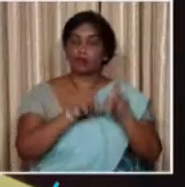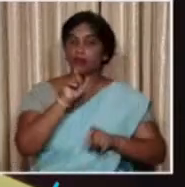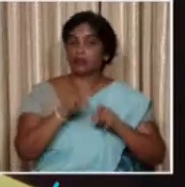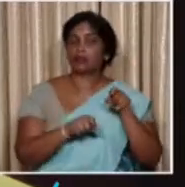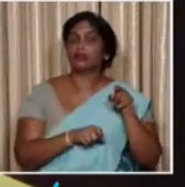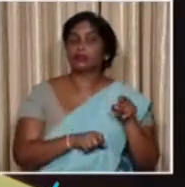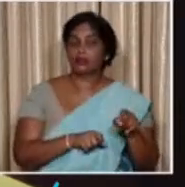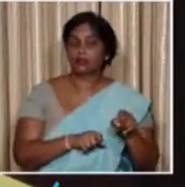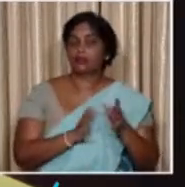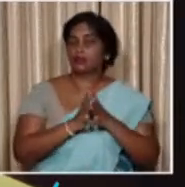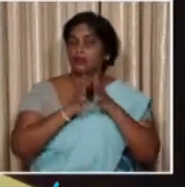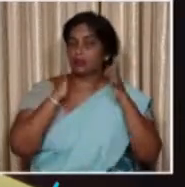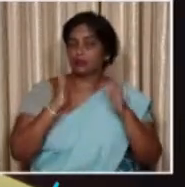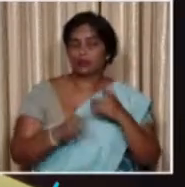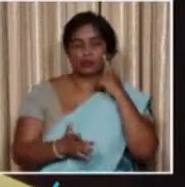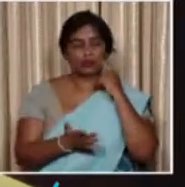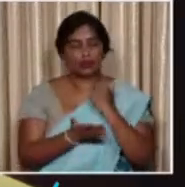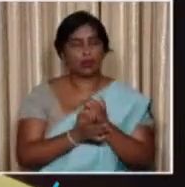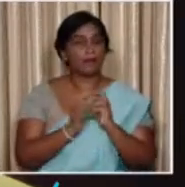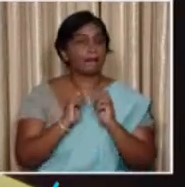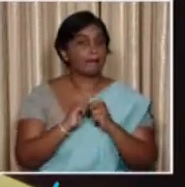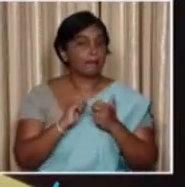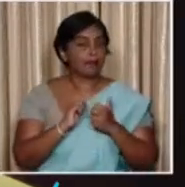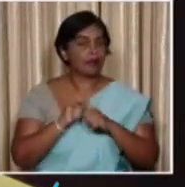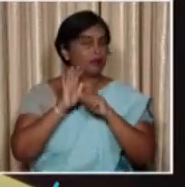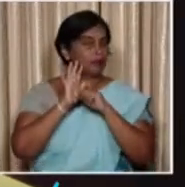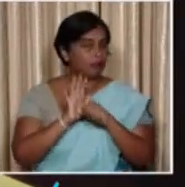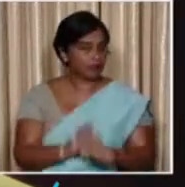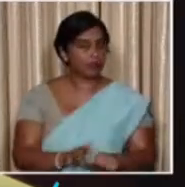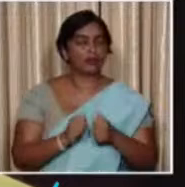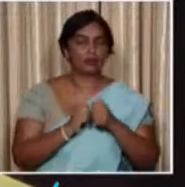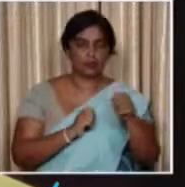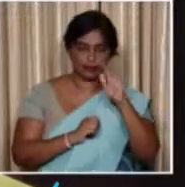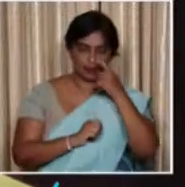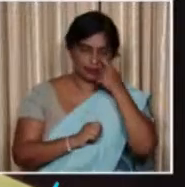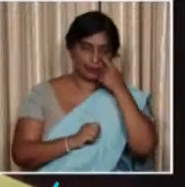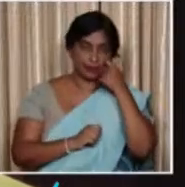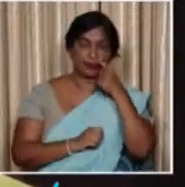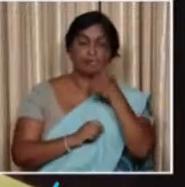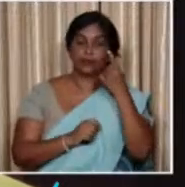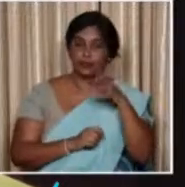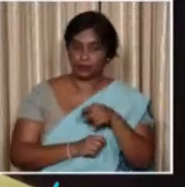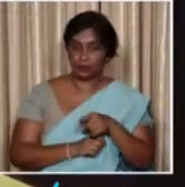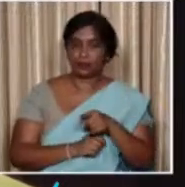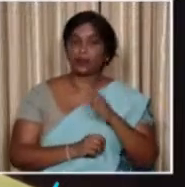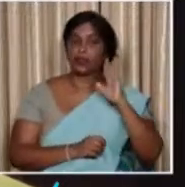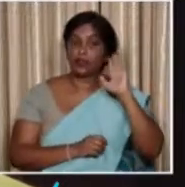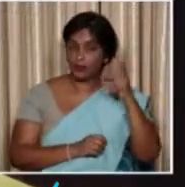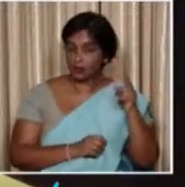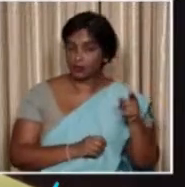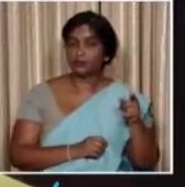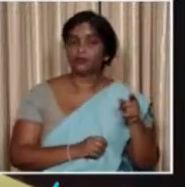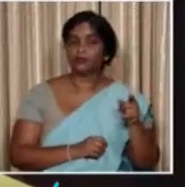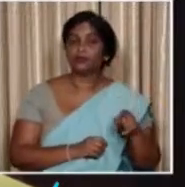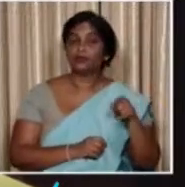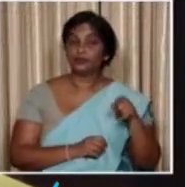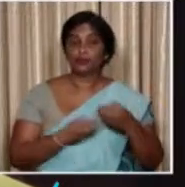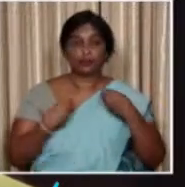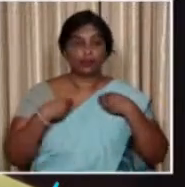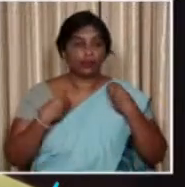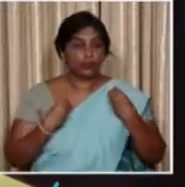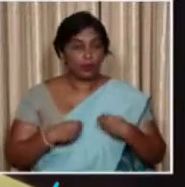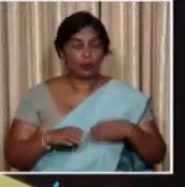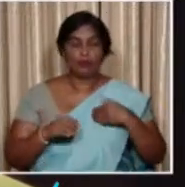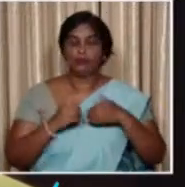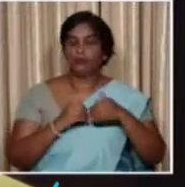ප්‍රමාණයකට මහා අසහනයක්, පීඩනයක්, අගතියක් සිද්ධ වුණා. ඒ නිසා විශේෂයෙන්ම මේ බංකොලොත් භාවය